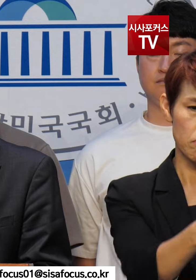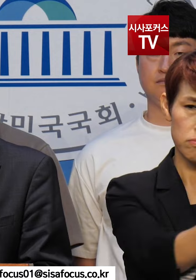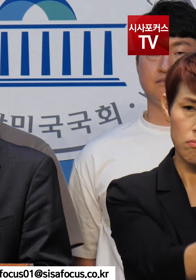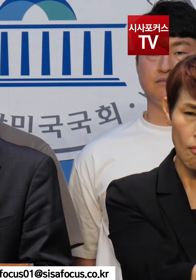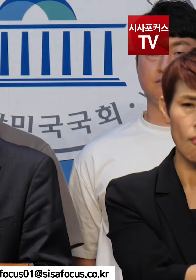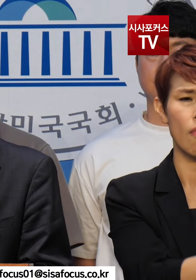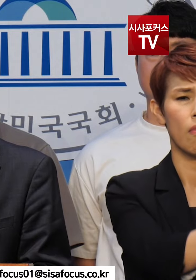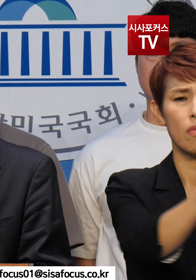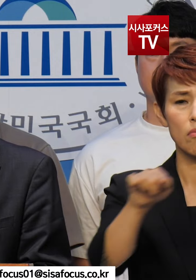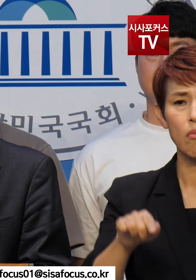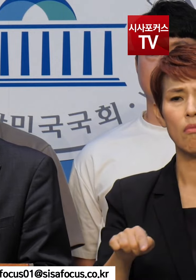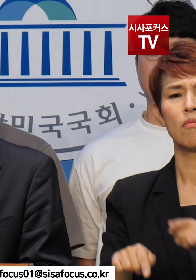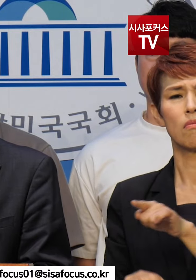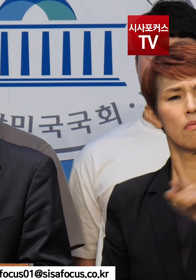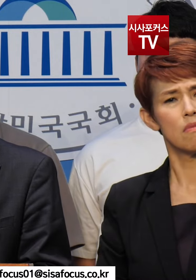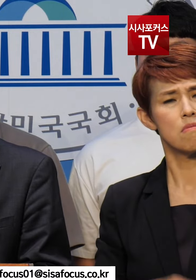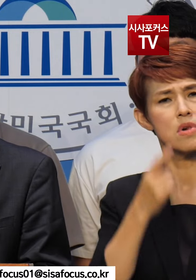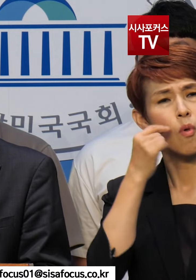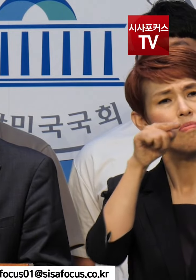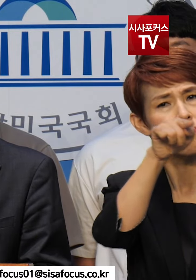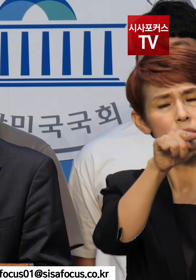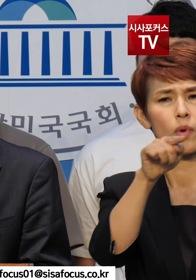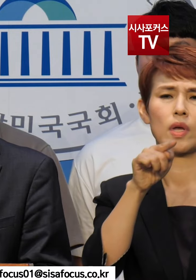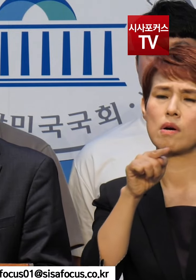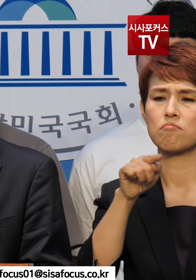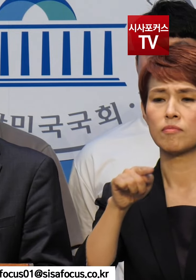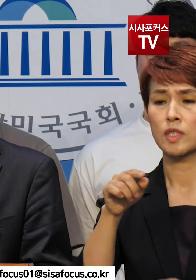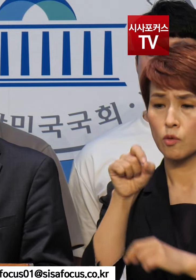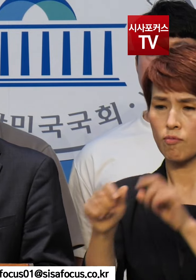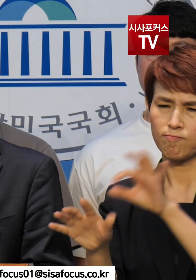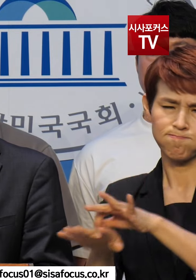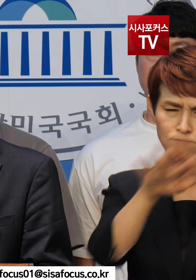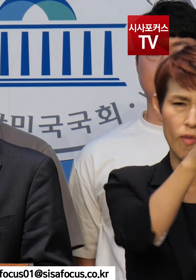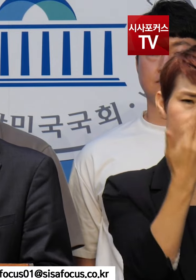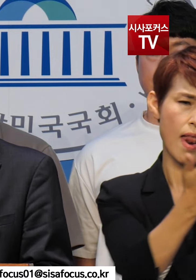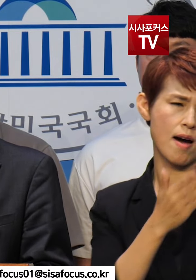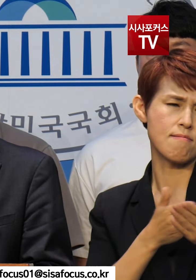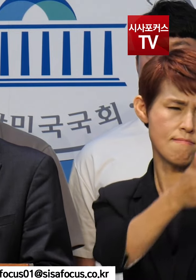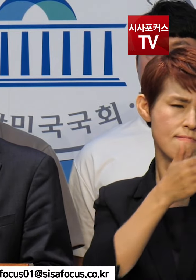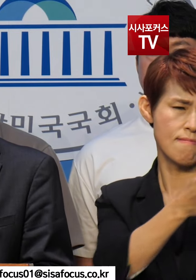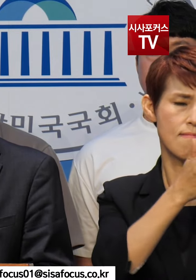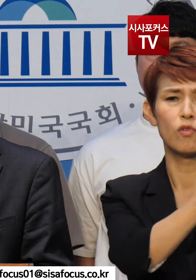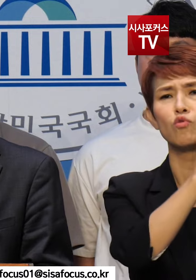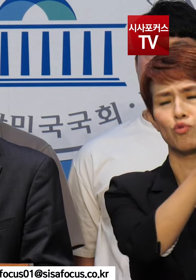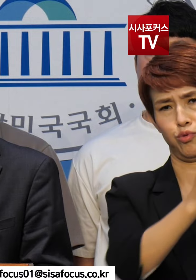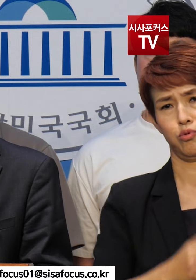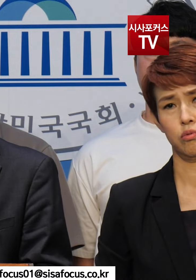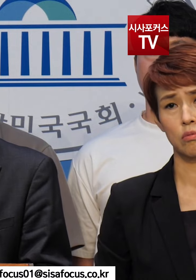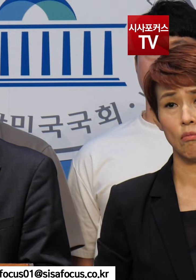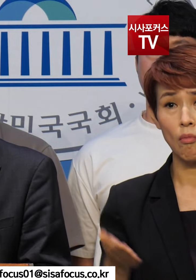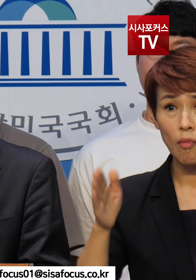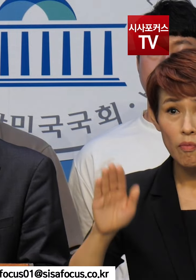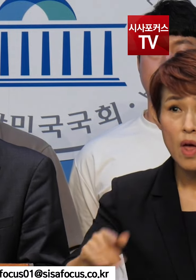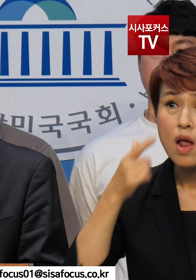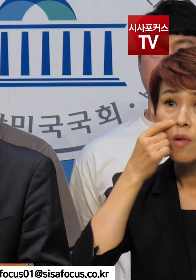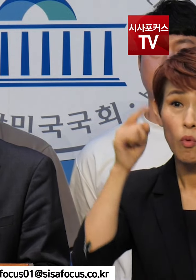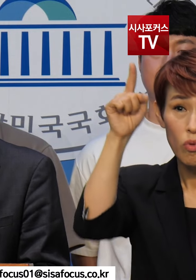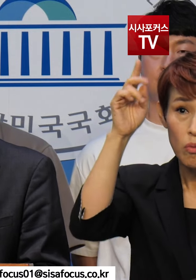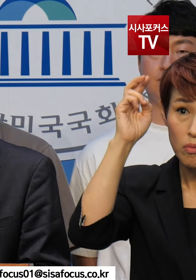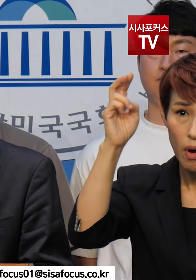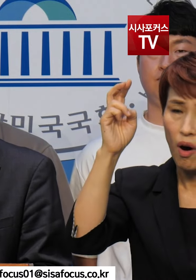각층에서 니또덴코의 고용승계를 촉구하는 목소리가 잇따르고 있습니다. 그러나 일본